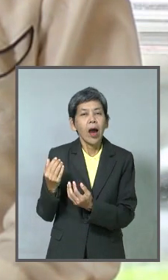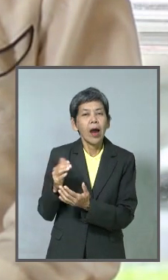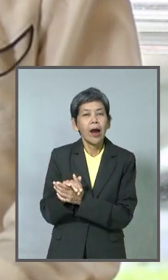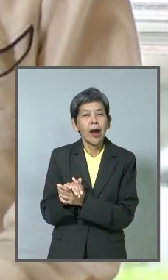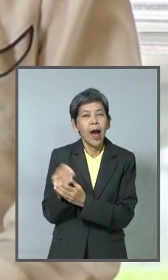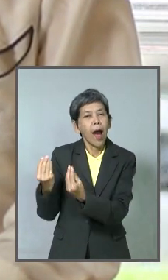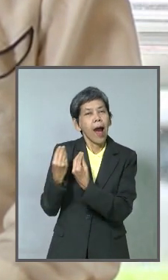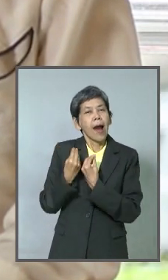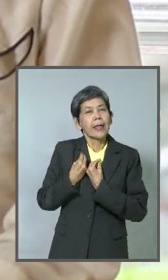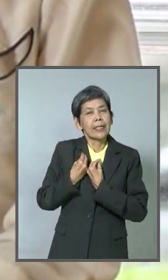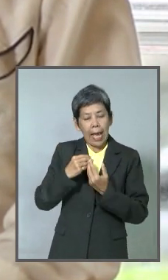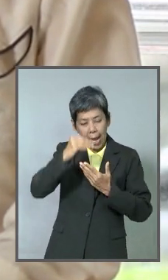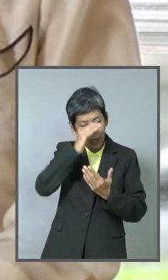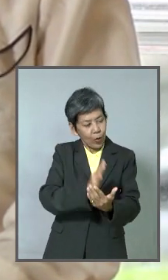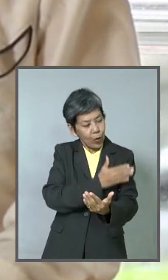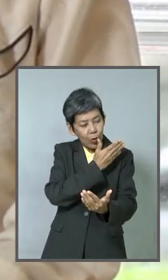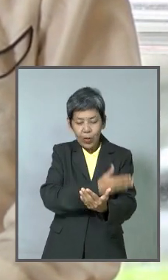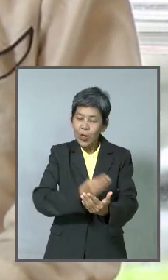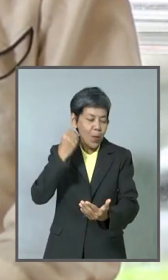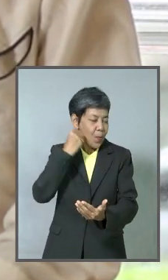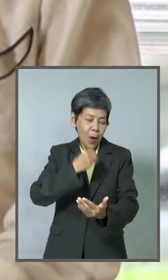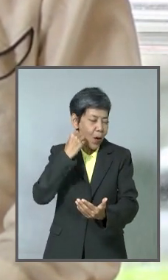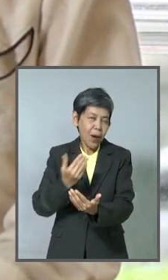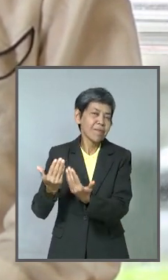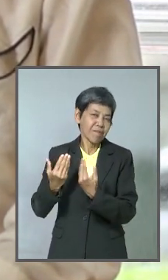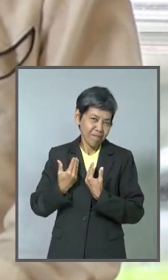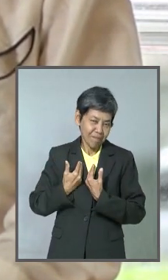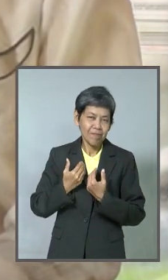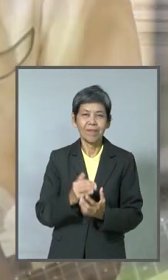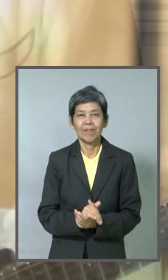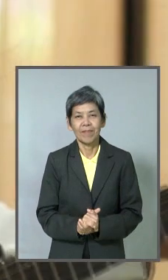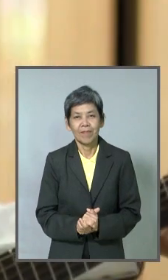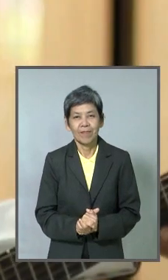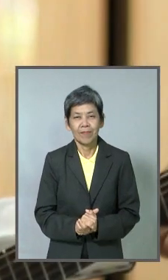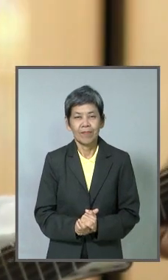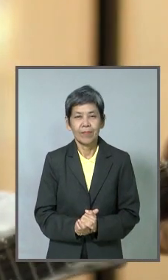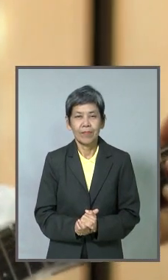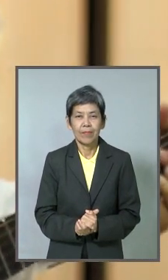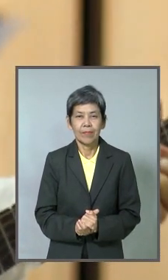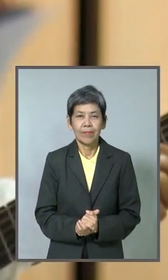ป็นคนที่ให้ผมเล่นดนตรีมาตลอดครับ